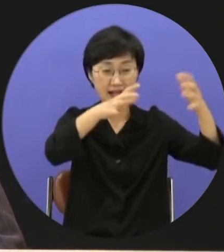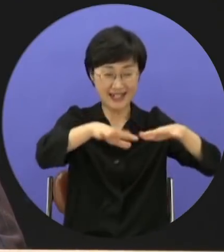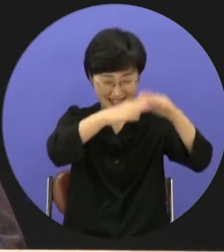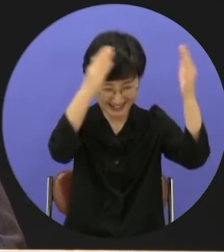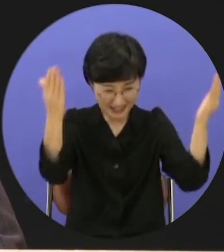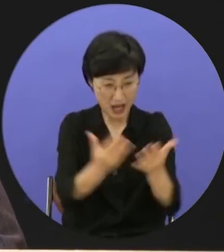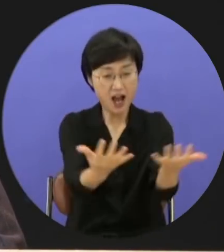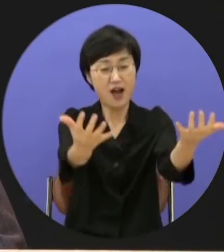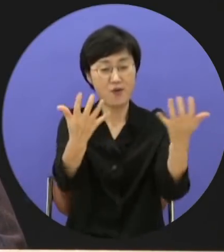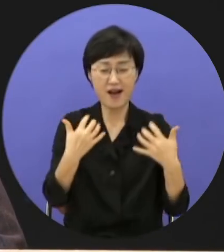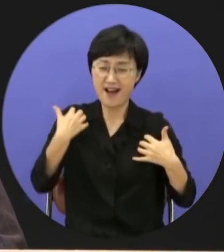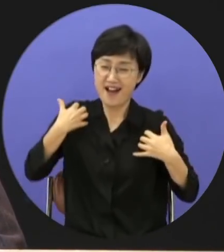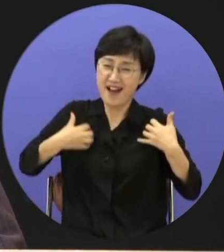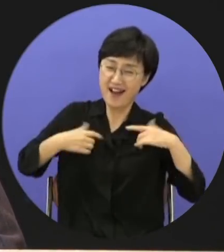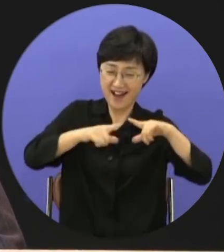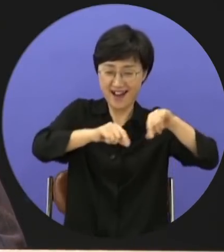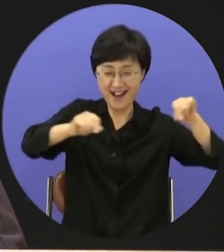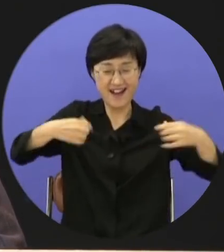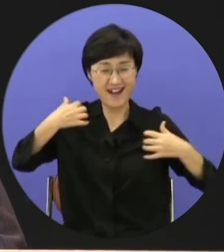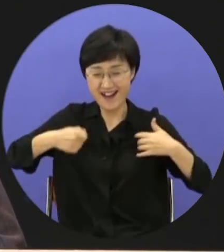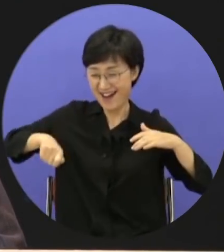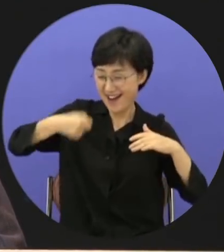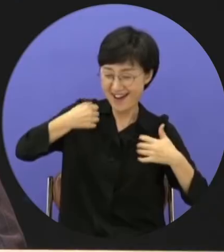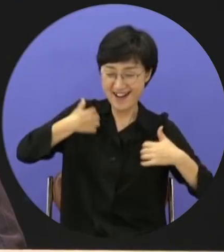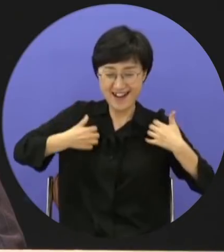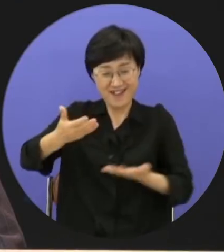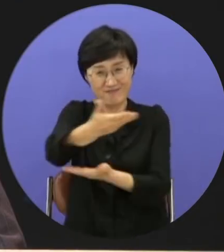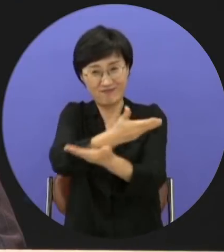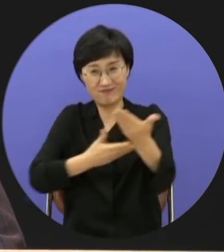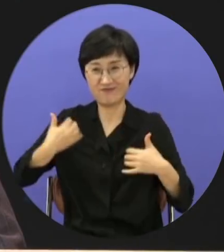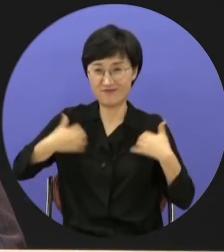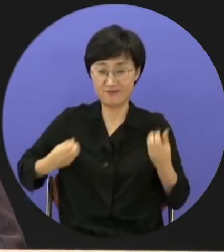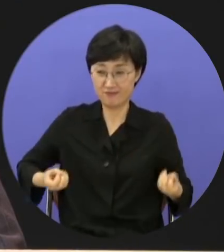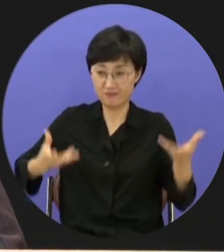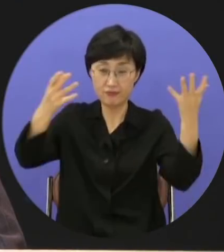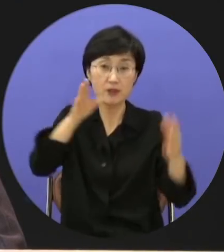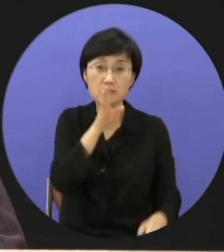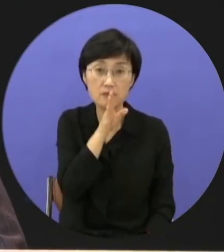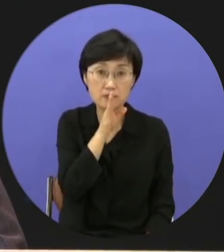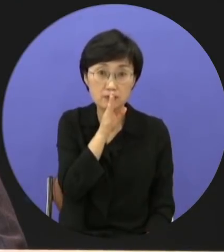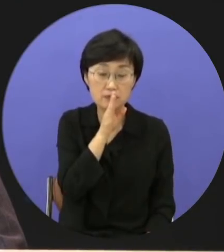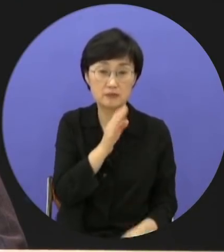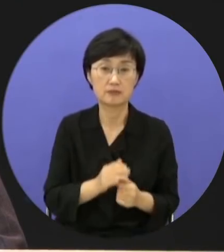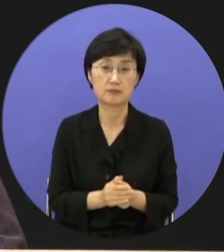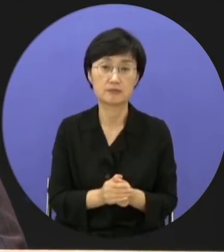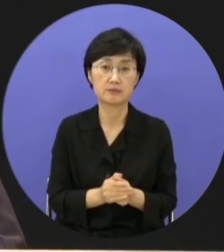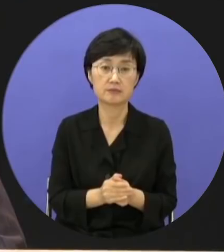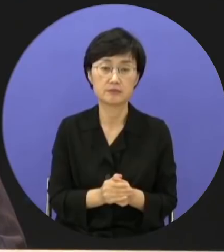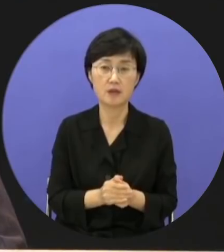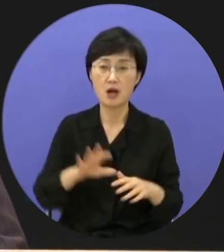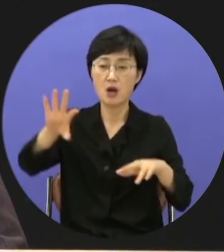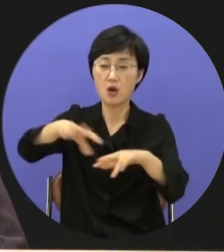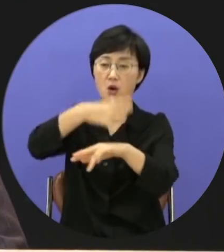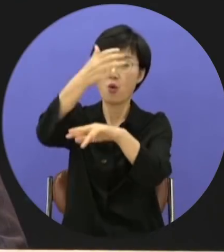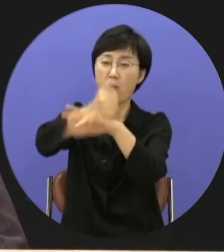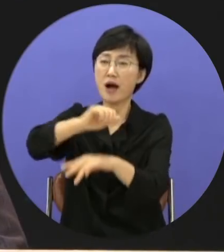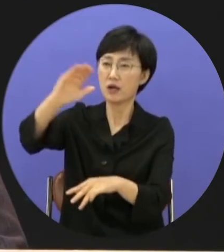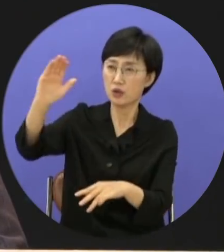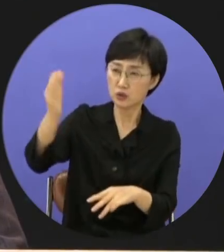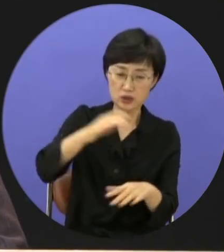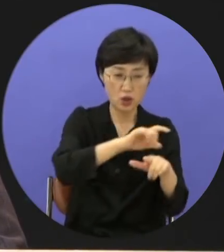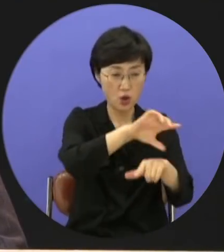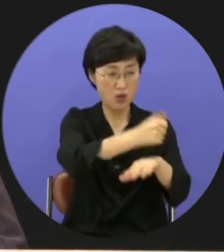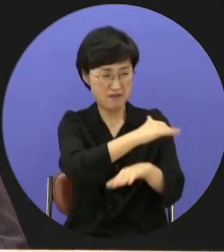On the day of the birthday of the king, the entire kingdom comes together in celebration for that. 만왕의 왕이신 그리스도께서 오신